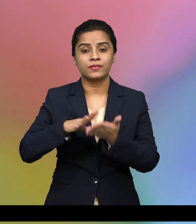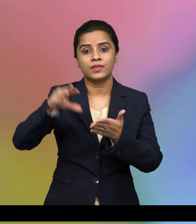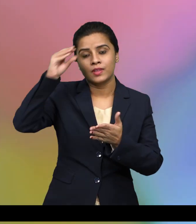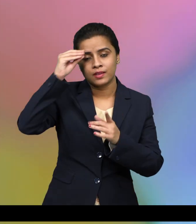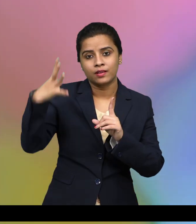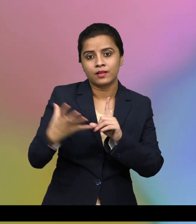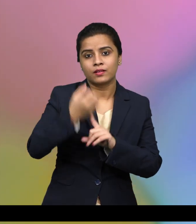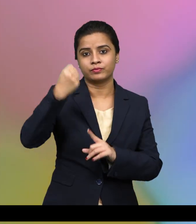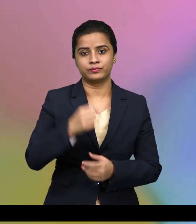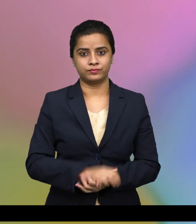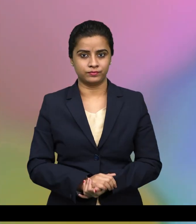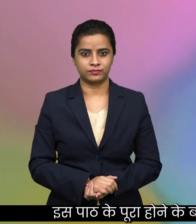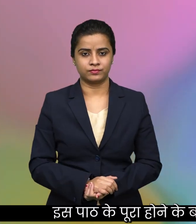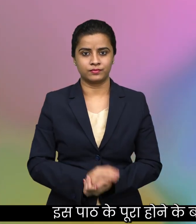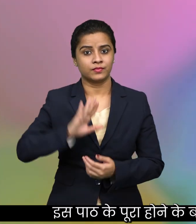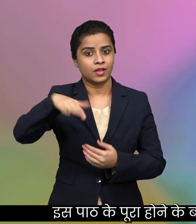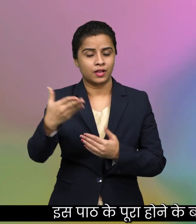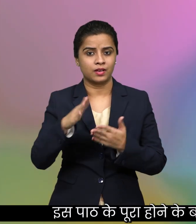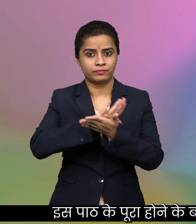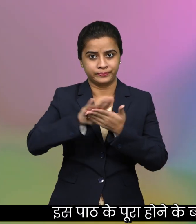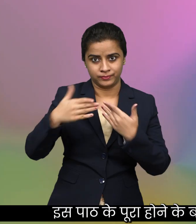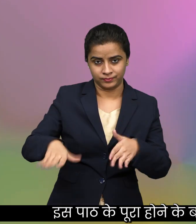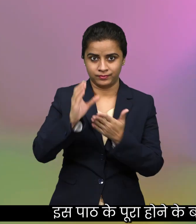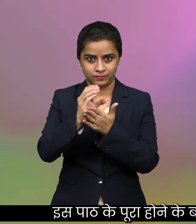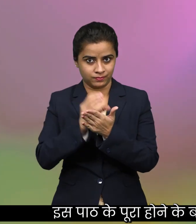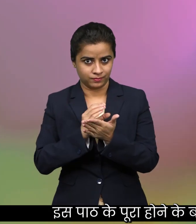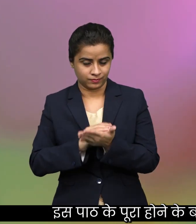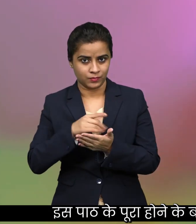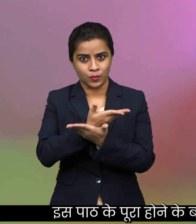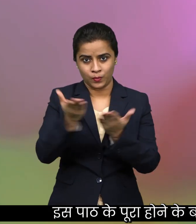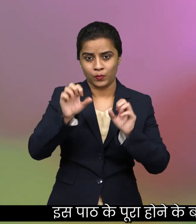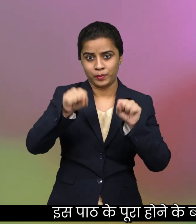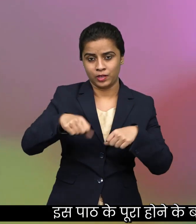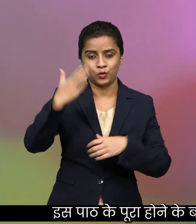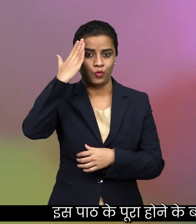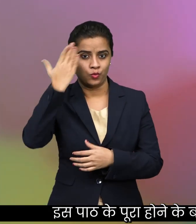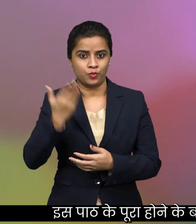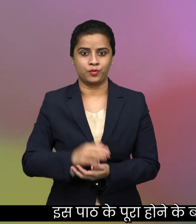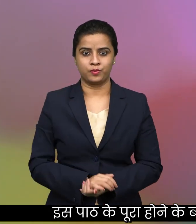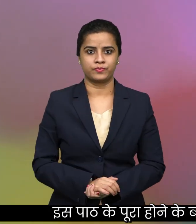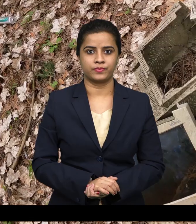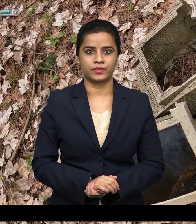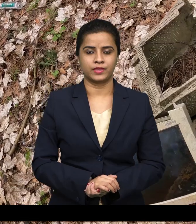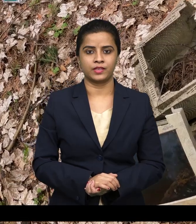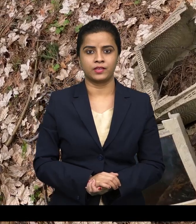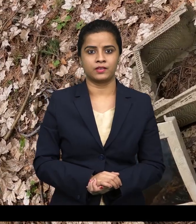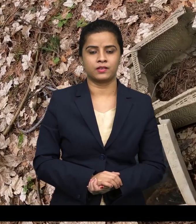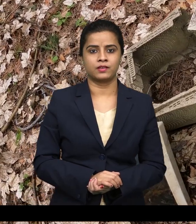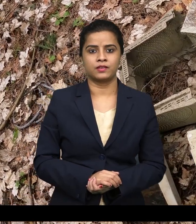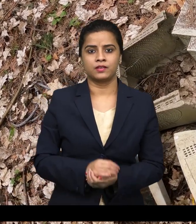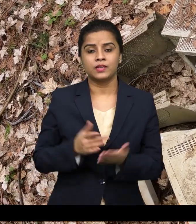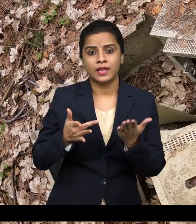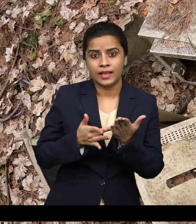सीखने के उद्देश्य। इस पाठ के पूरा होने के बाद आप निम्नलिखित बातों को जानने में सक्षम होंगे। विद्युत